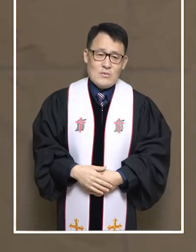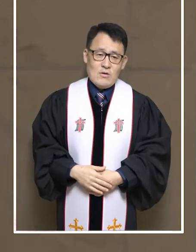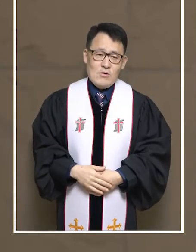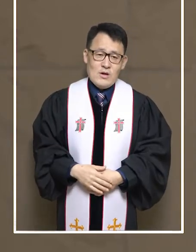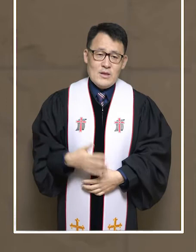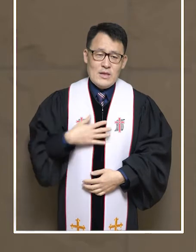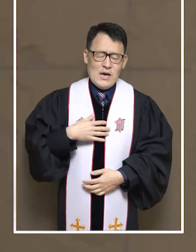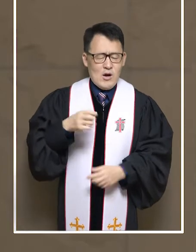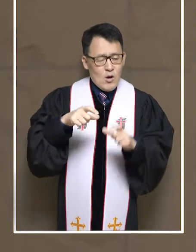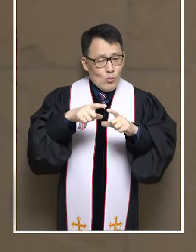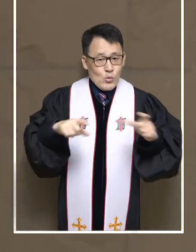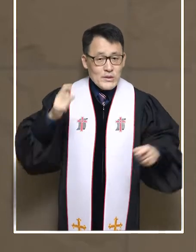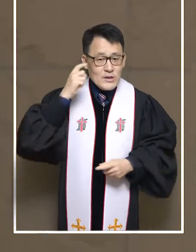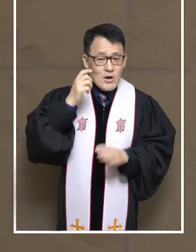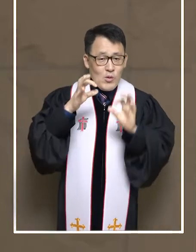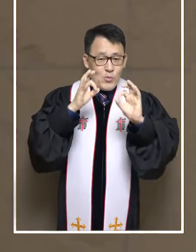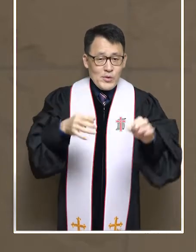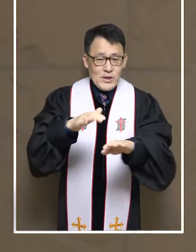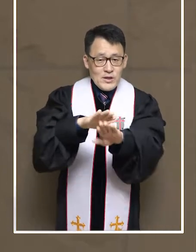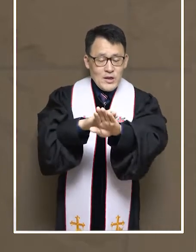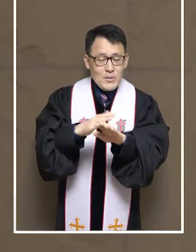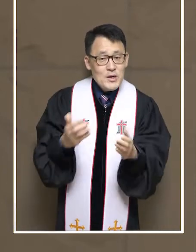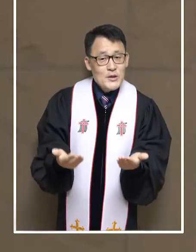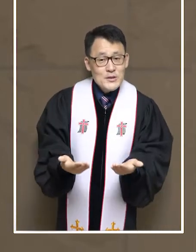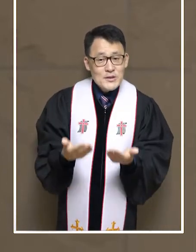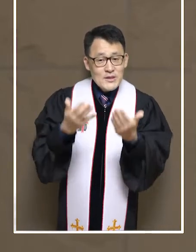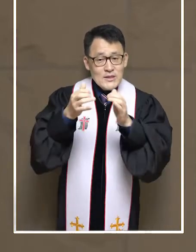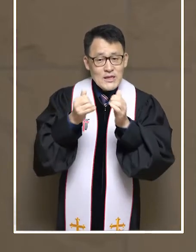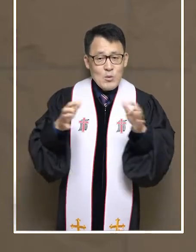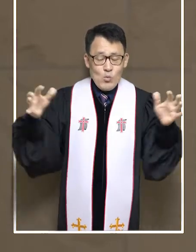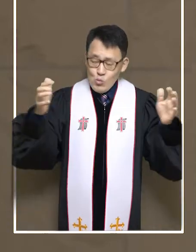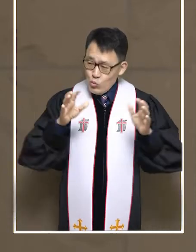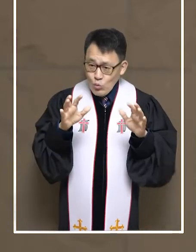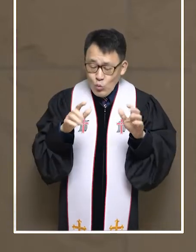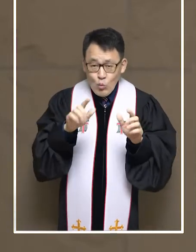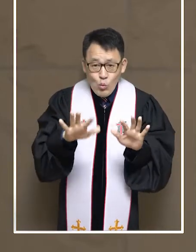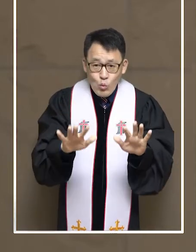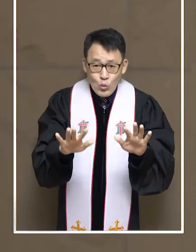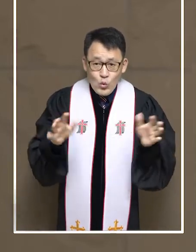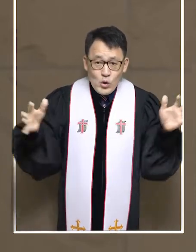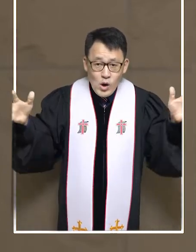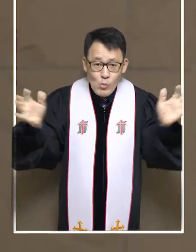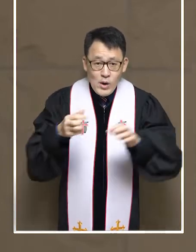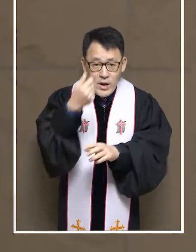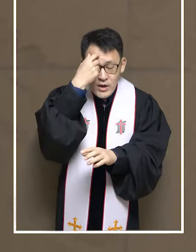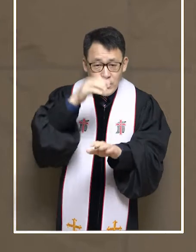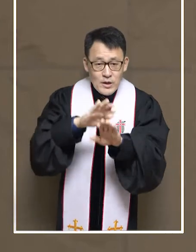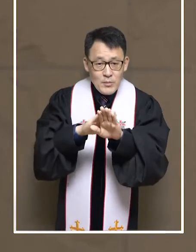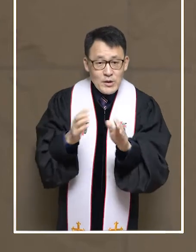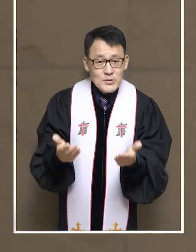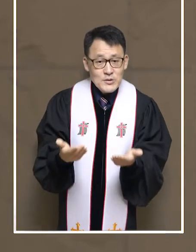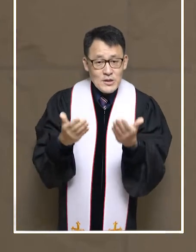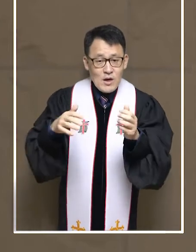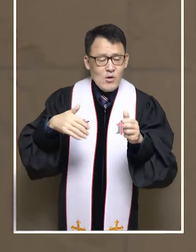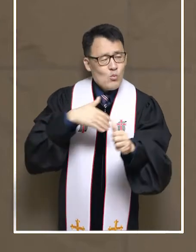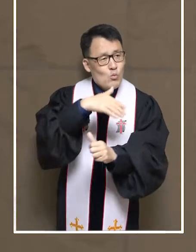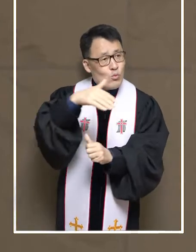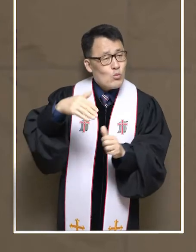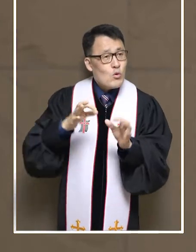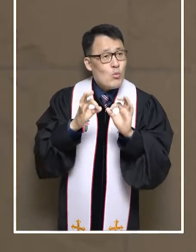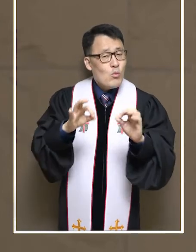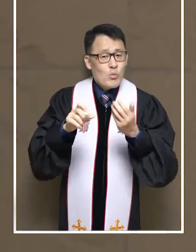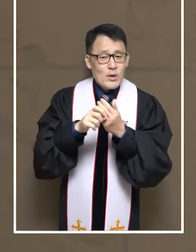대충 생각을 해보니 예배 섬김이들만 참여한 오늘 드리는 예배와 같은 예배를 드린 기간이